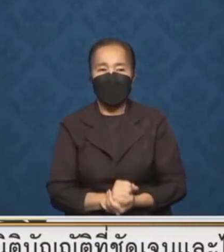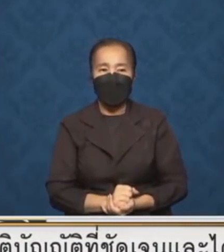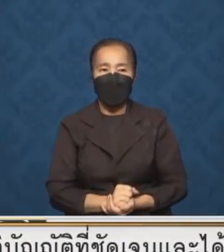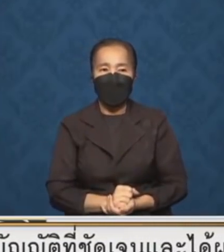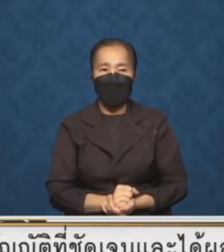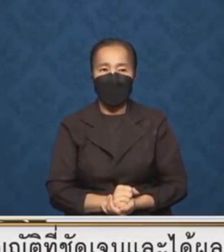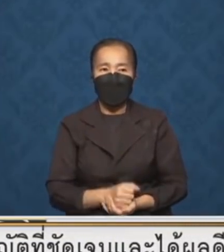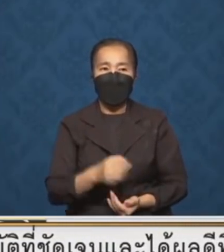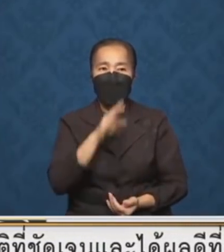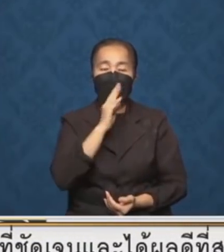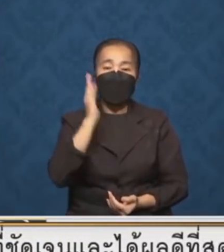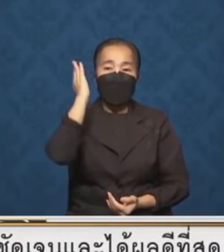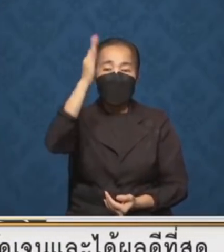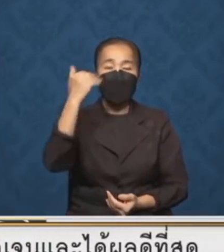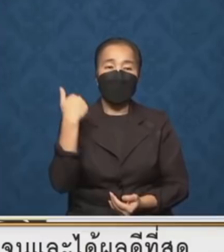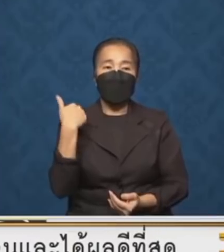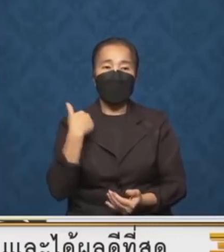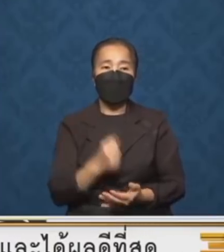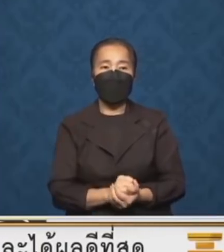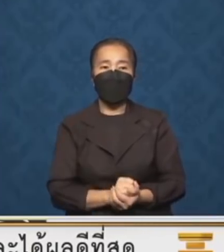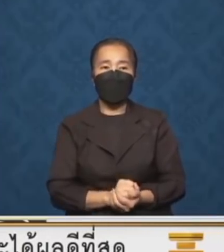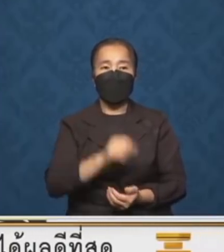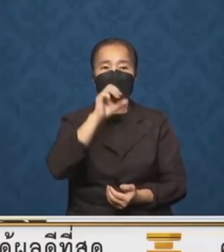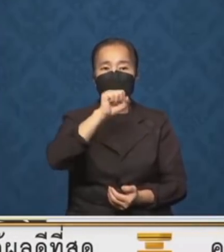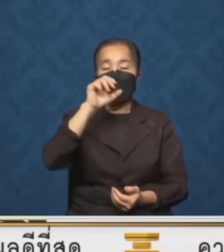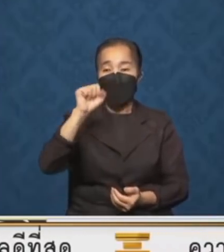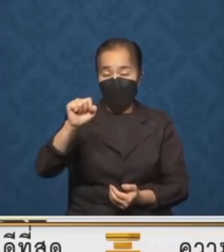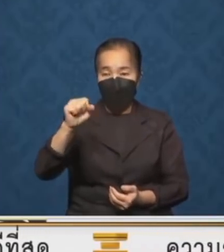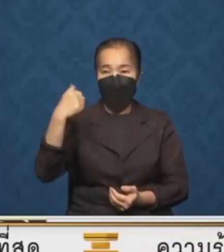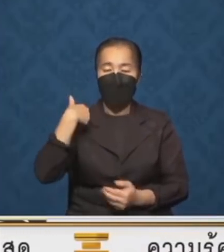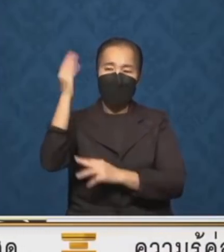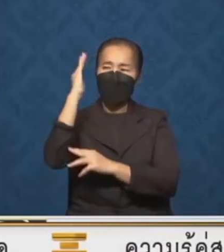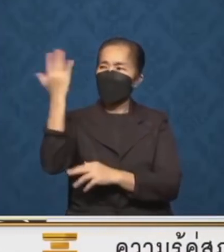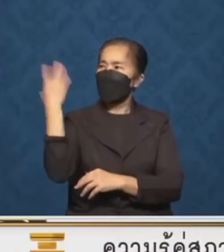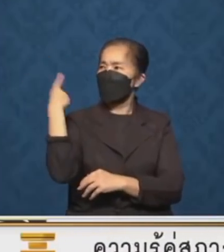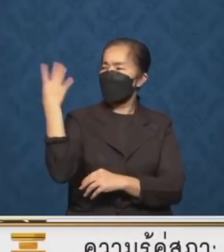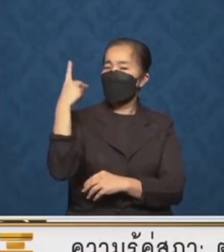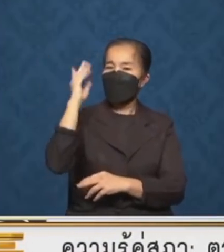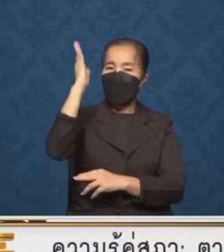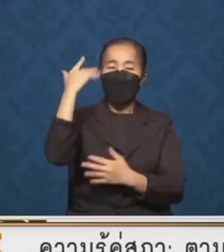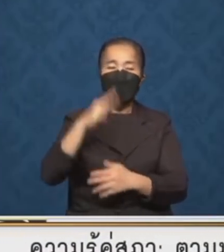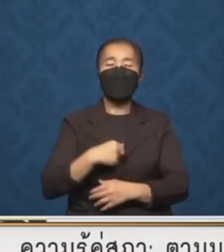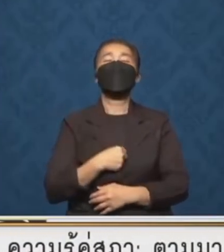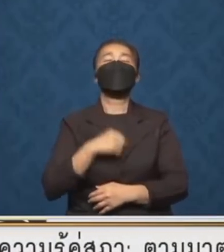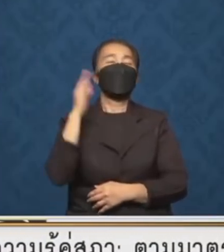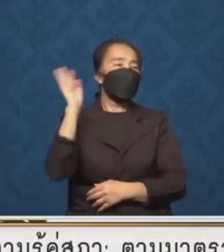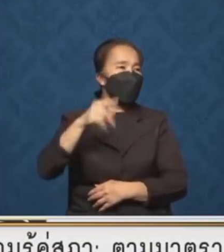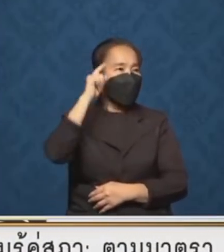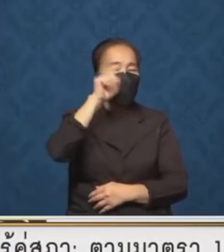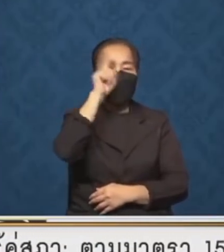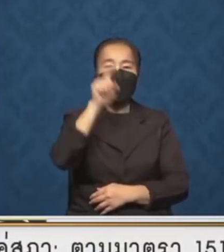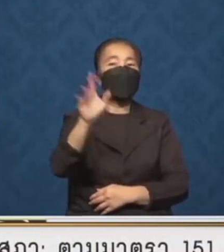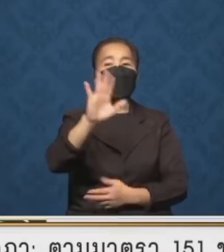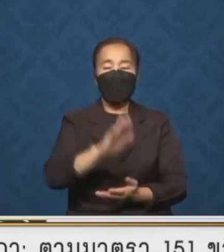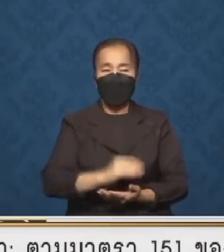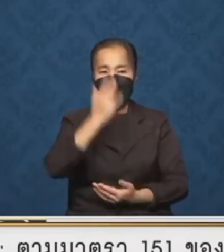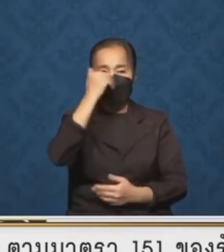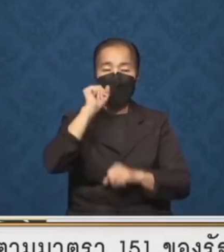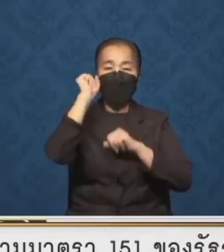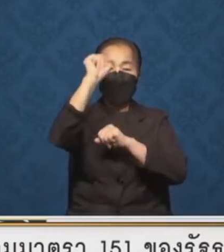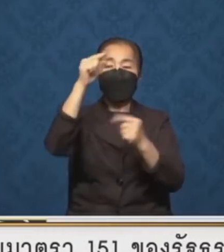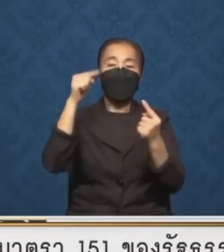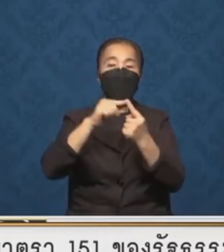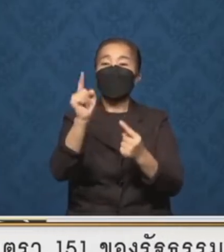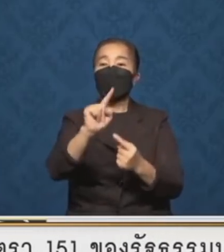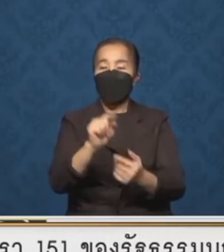หร่แล้วถ้าท่านใดฟังที่สสกายกับสสพิจารณ์อภิปรายเมื่อวันก่อนครับเราก็ไม่ต้องสงสัยครับว่าประกาศนี้เนี่ยออกมาเพื่อจุดประสงค์อะ